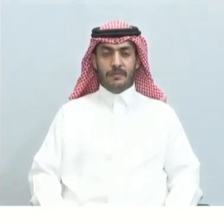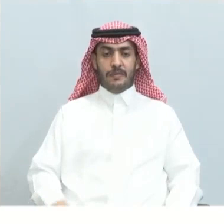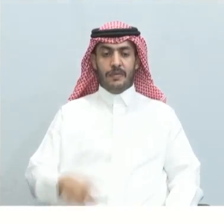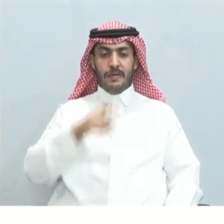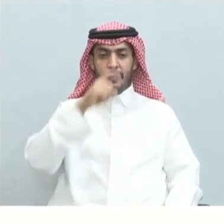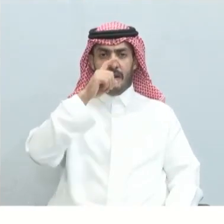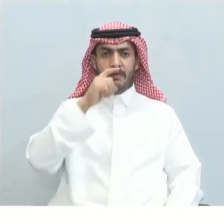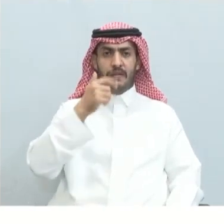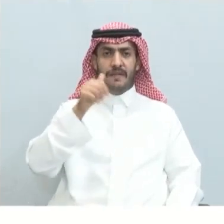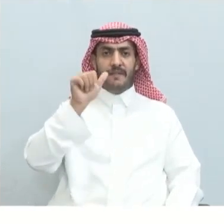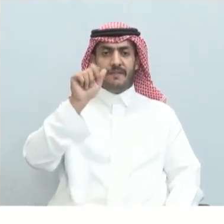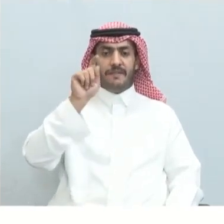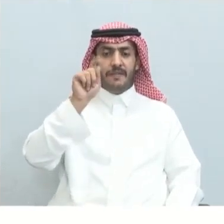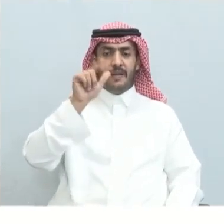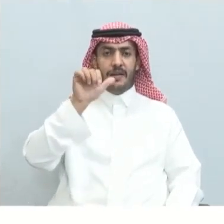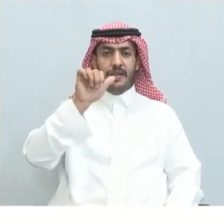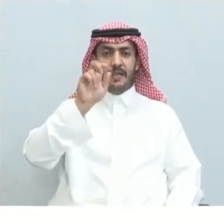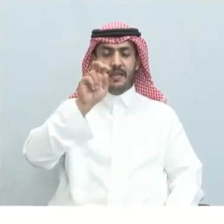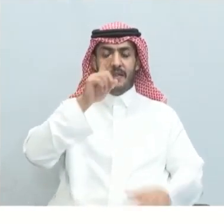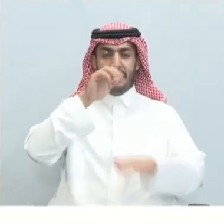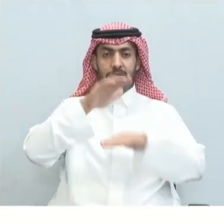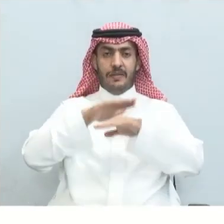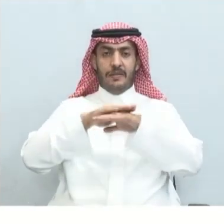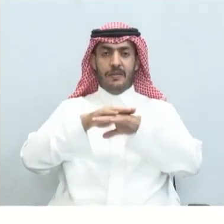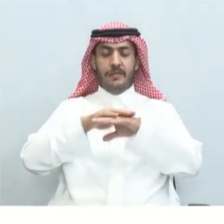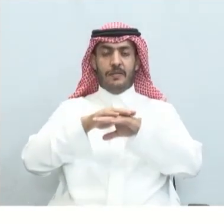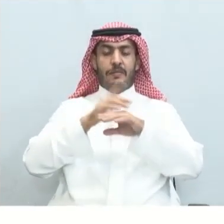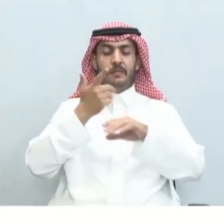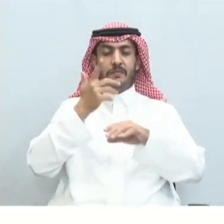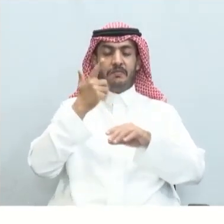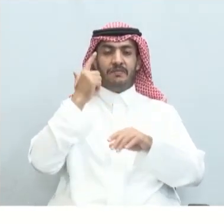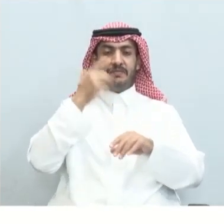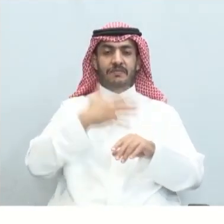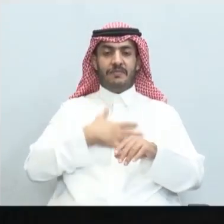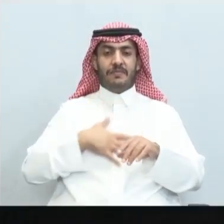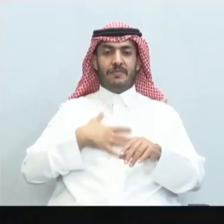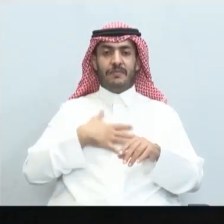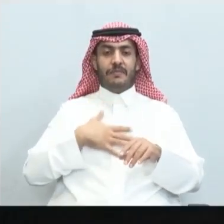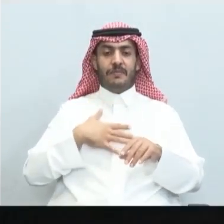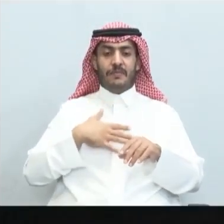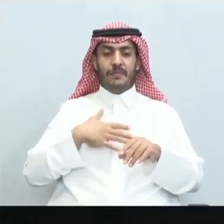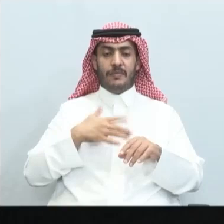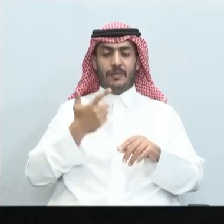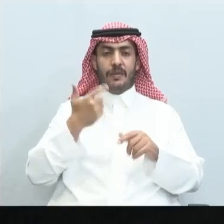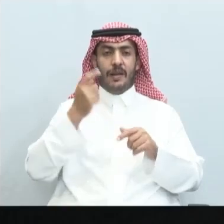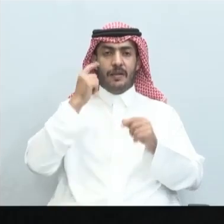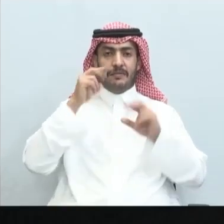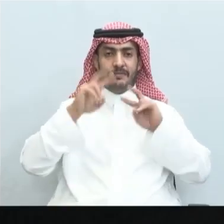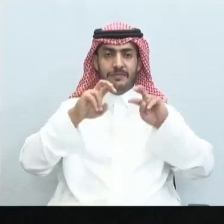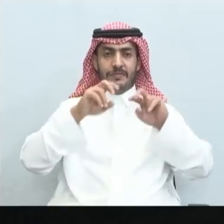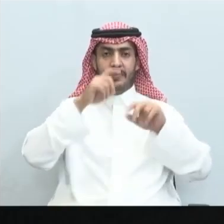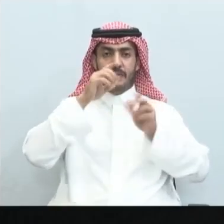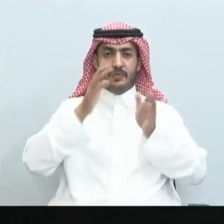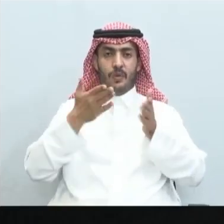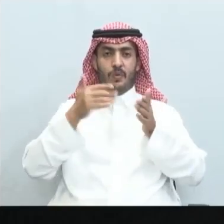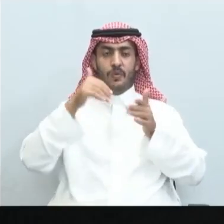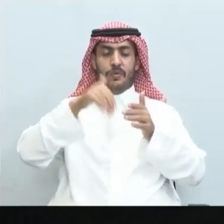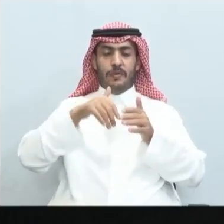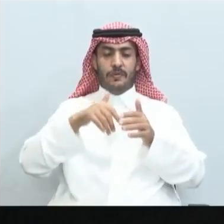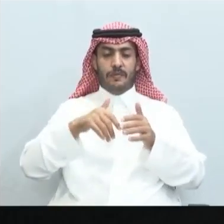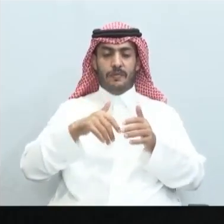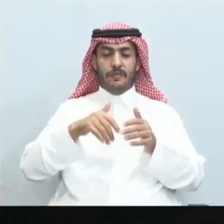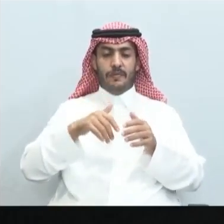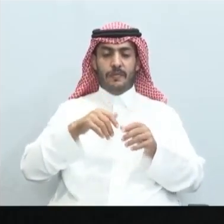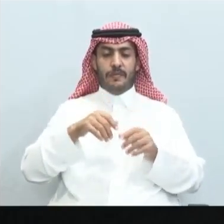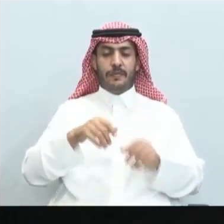توقع لو لمست هذا الصندوق ممكن احصل على معرفه ماذا يوجد به قال